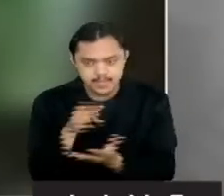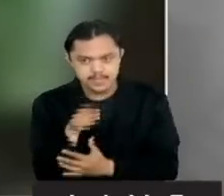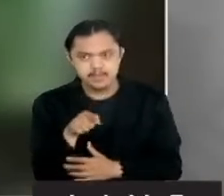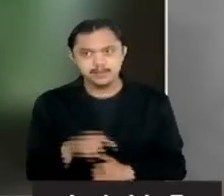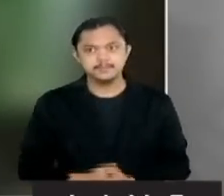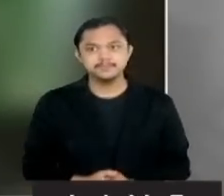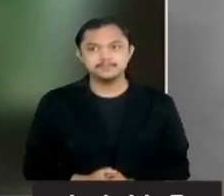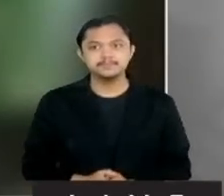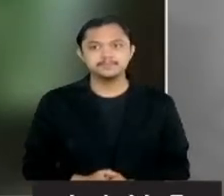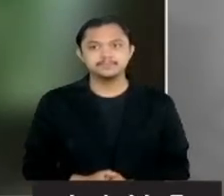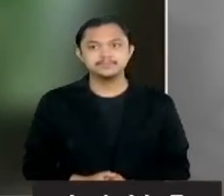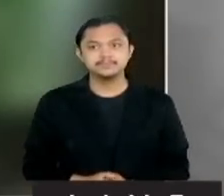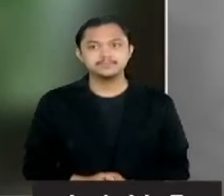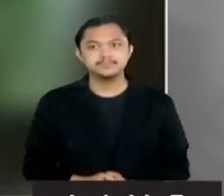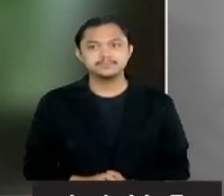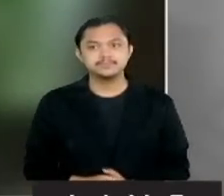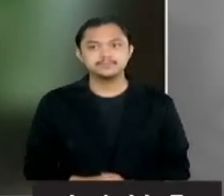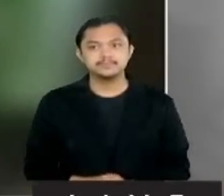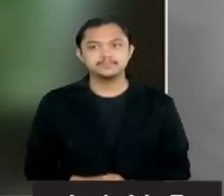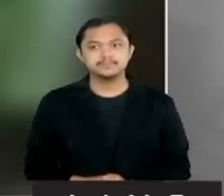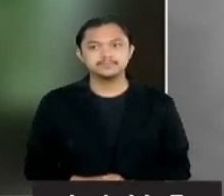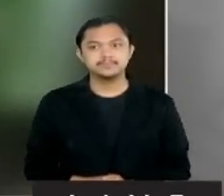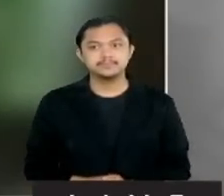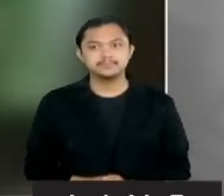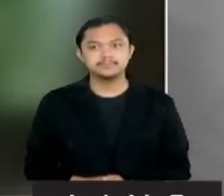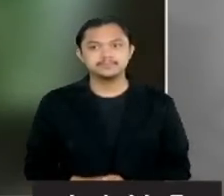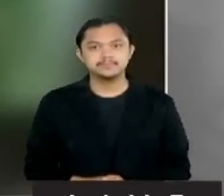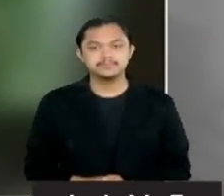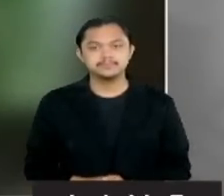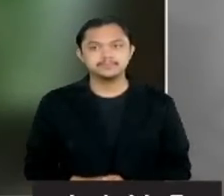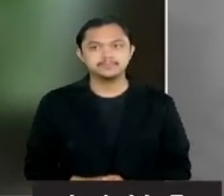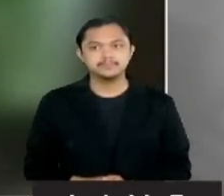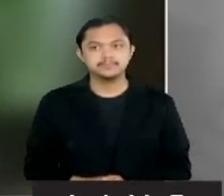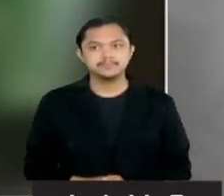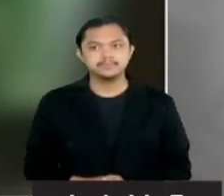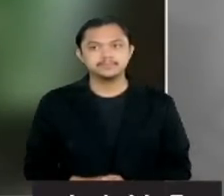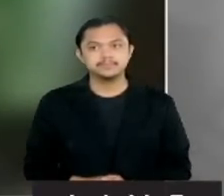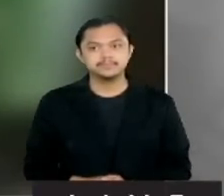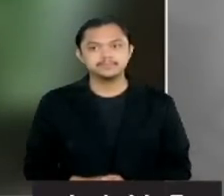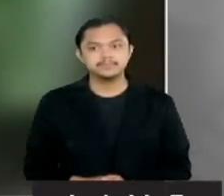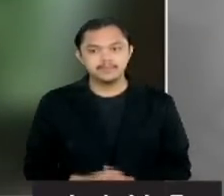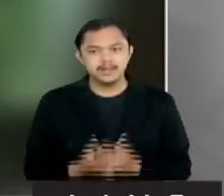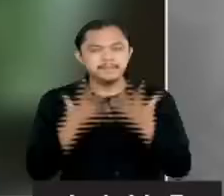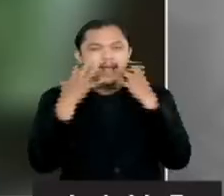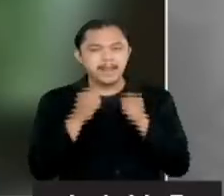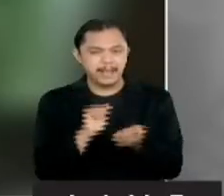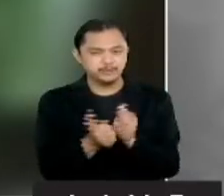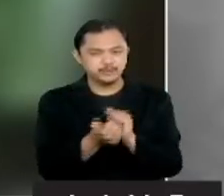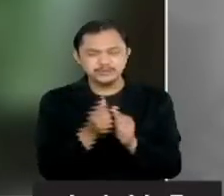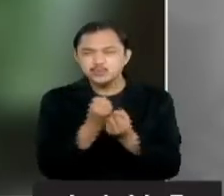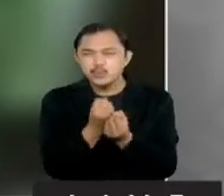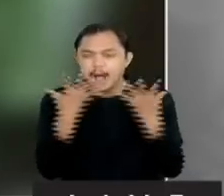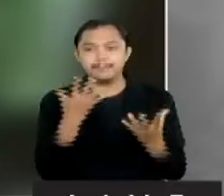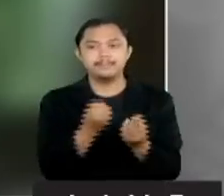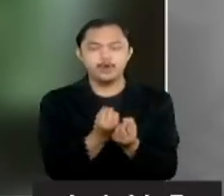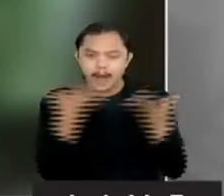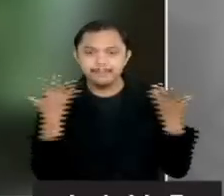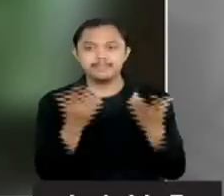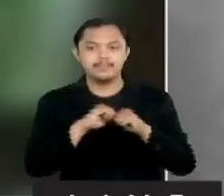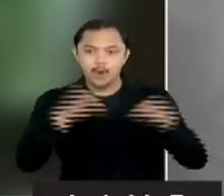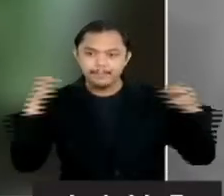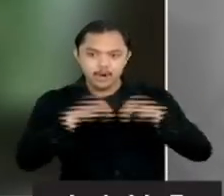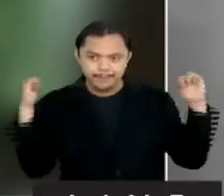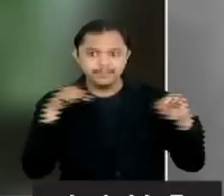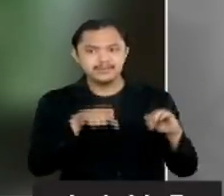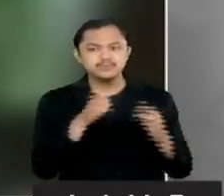data-data dukungan yang kita anggap bisa mendukung untuk pengungkapan kasus ini. Memang informasi sejak